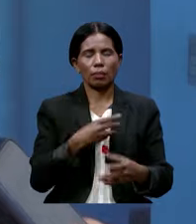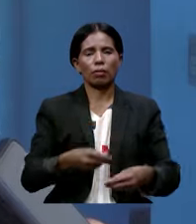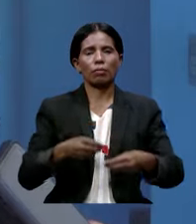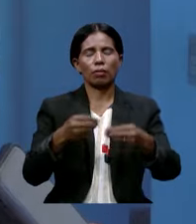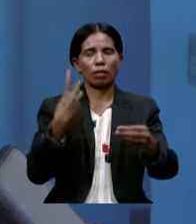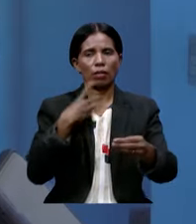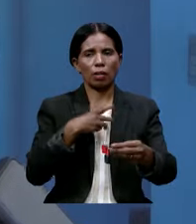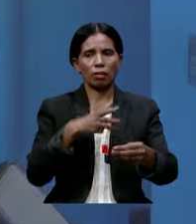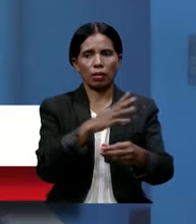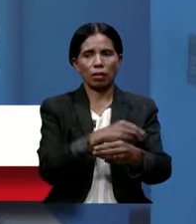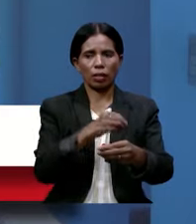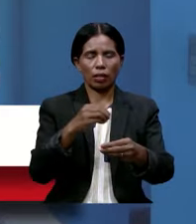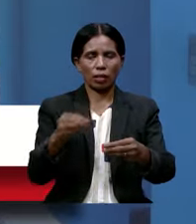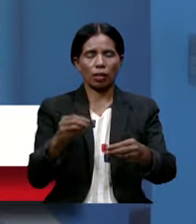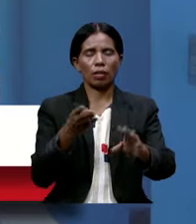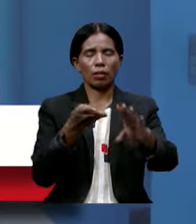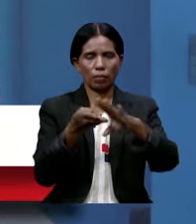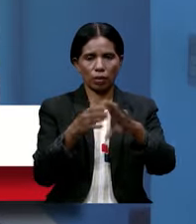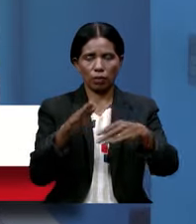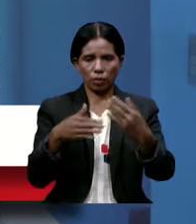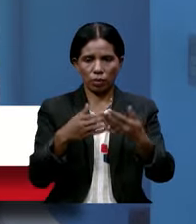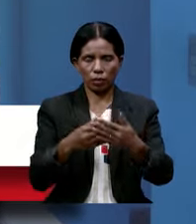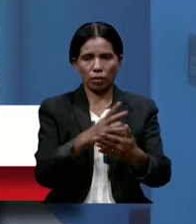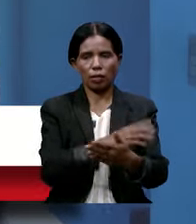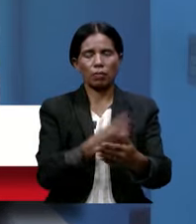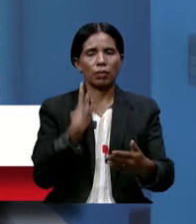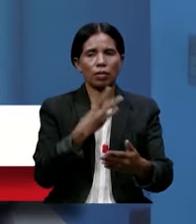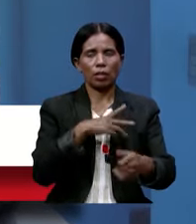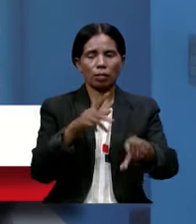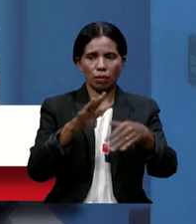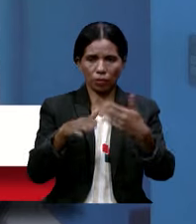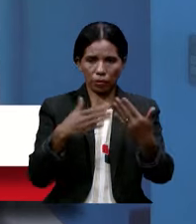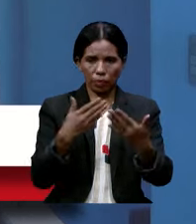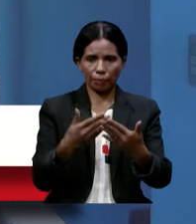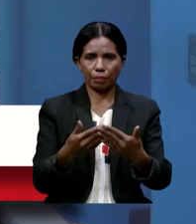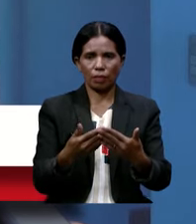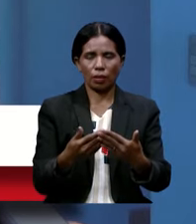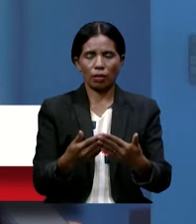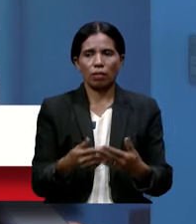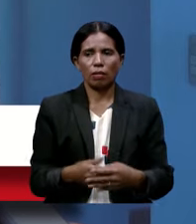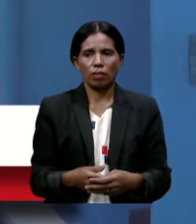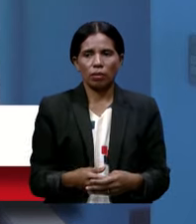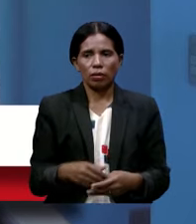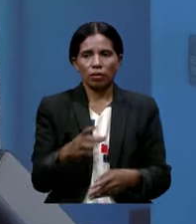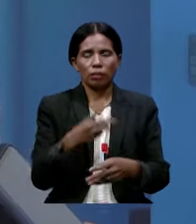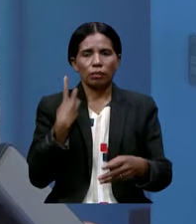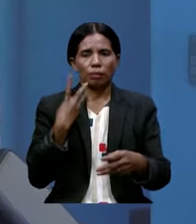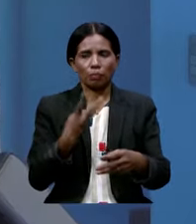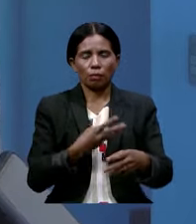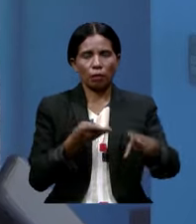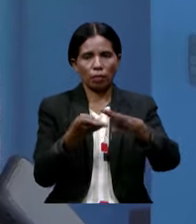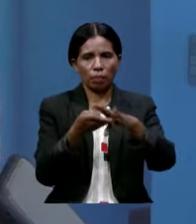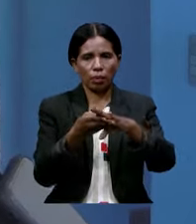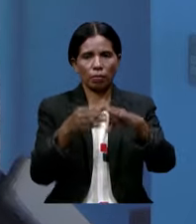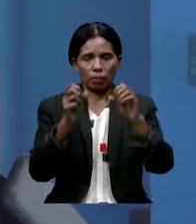tetap berkoneksi dengan bank sentral agar Nanti para taer kami eh apa taer eh frontliner kami di bank juga bisa